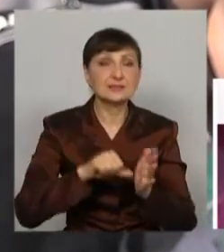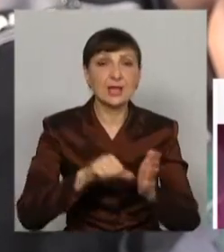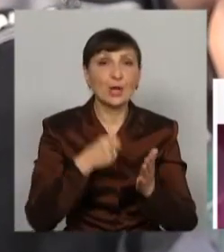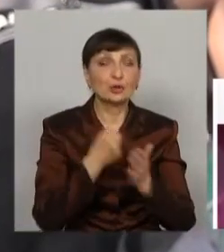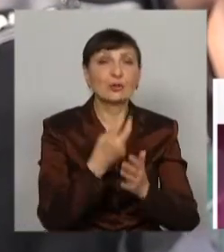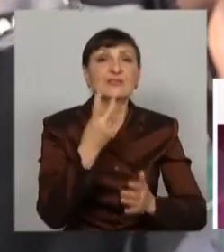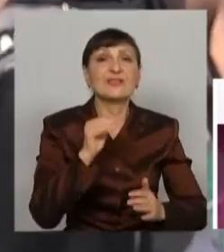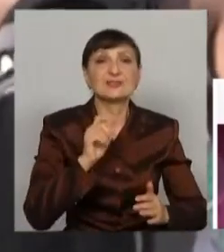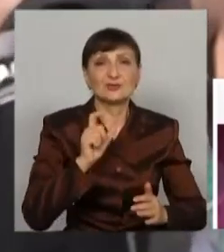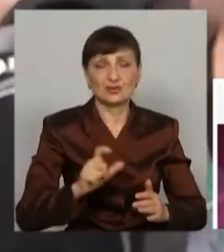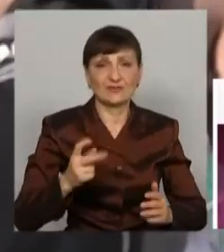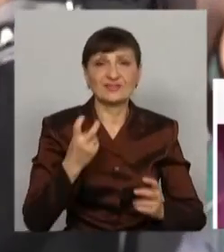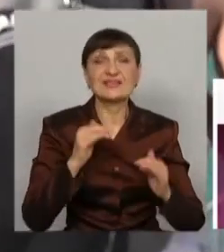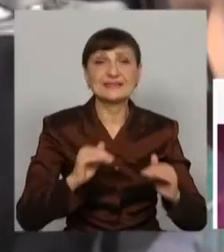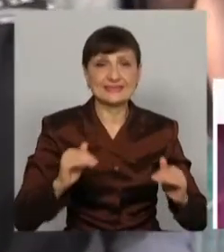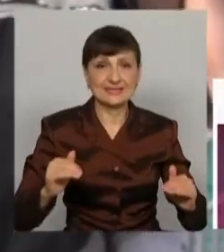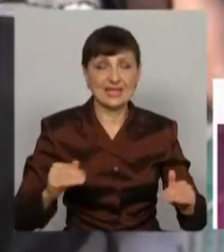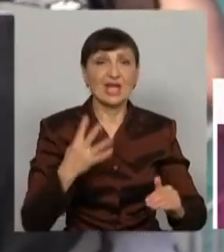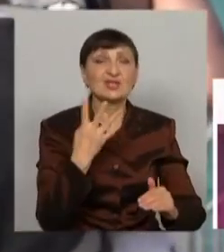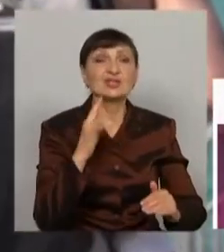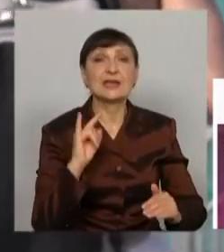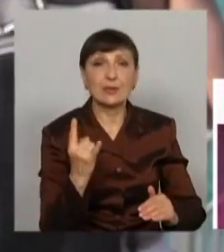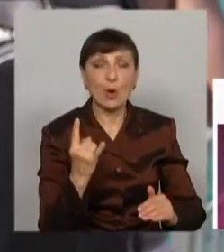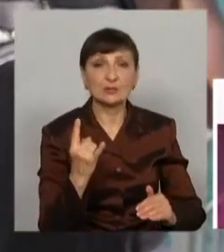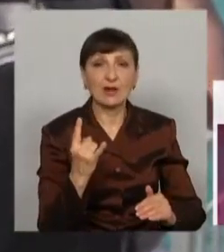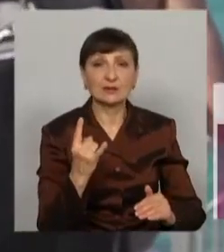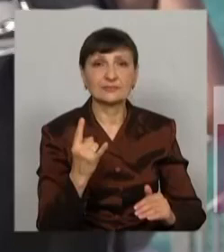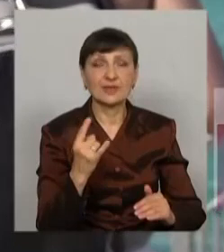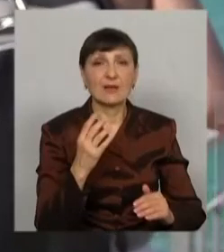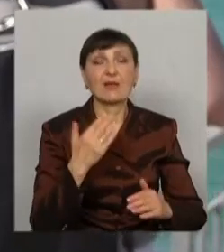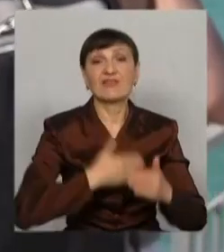200 человек, 200 детей, 4 ребенка с